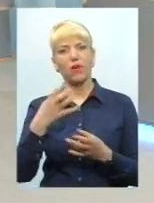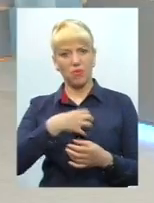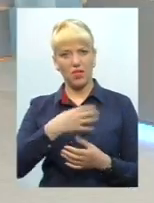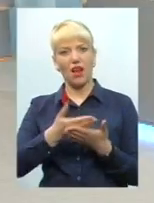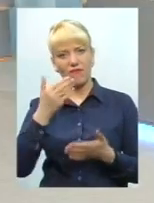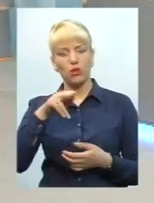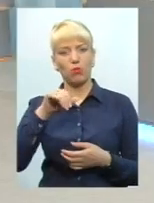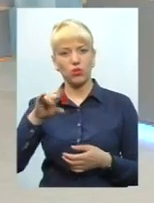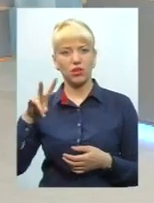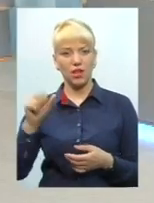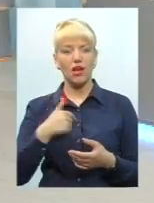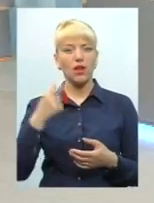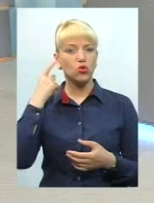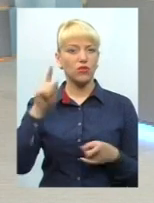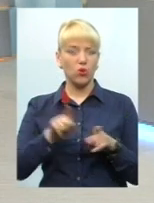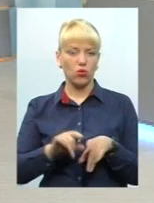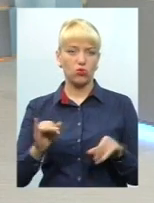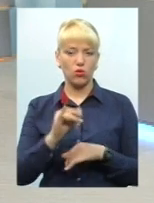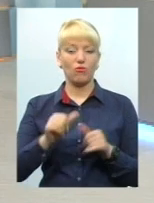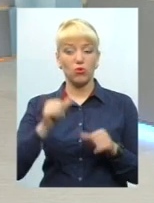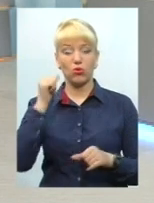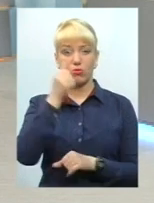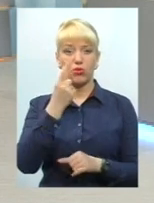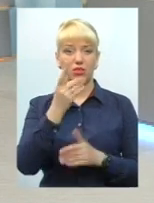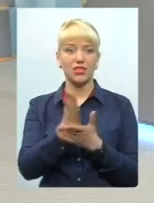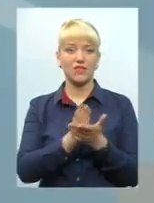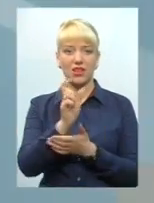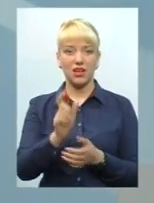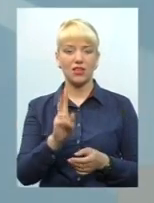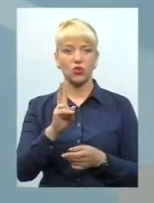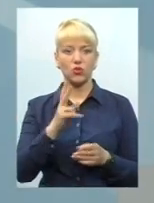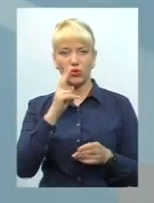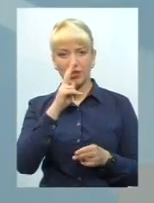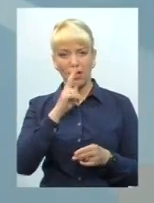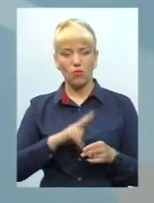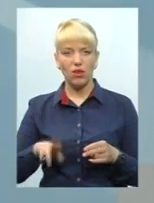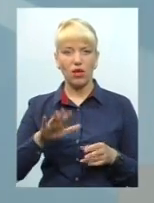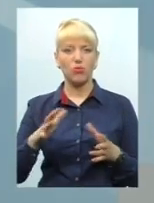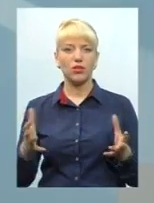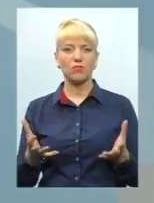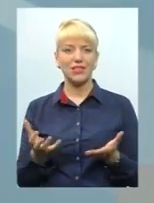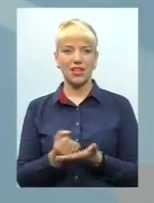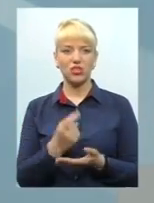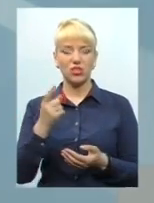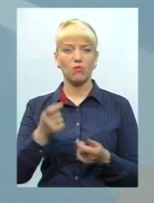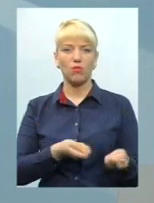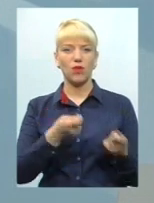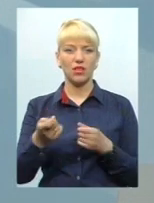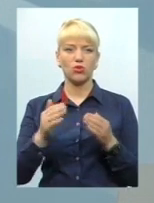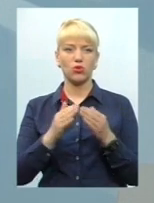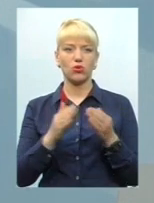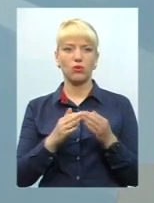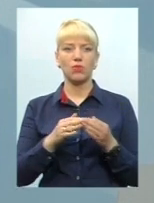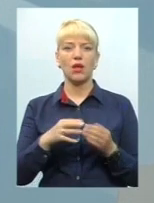що в минулому році один з ветеранів, якого десь загубили, а потім знайшли в воєнкоматі, йому принесли додому медаль від